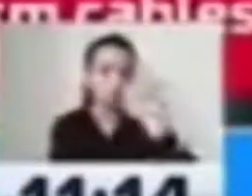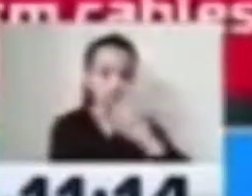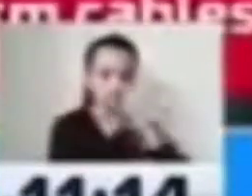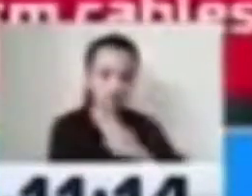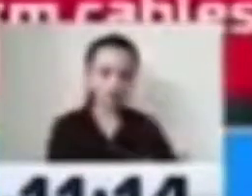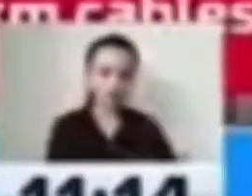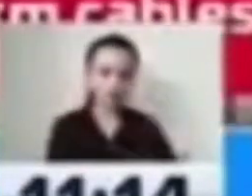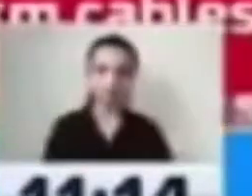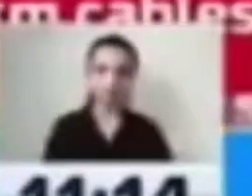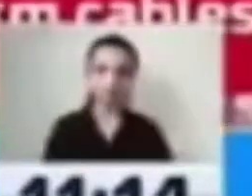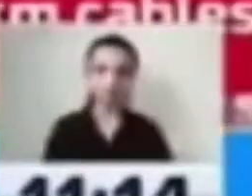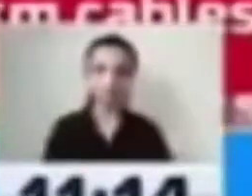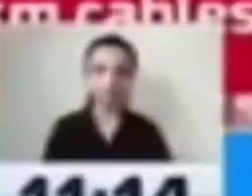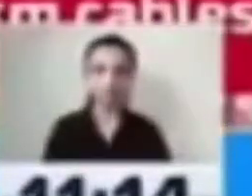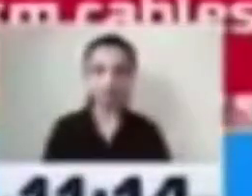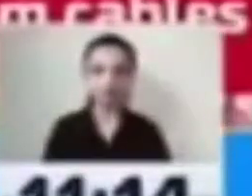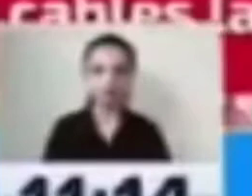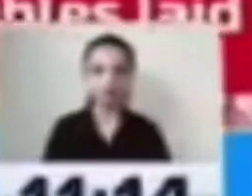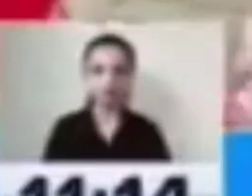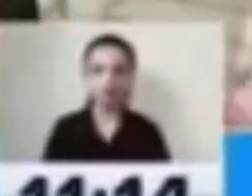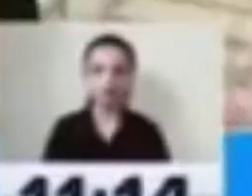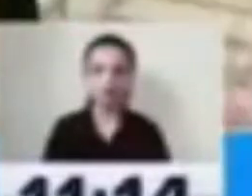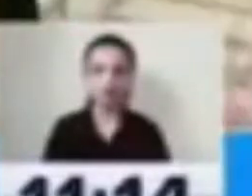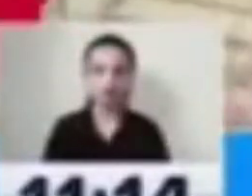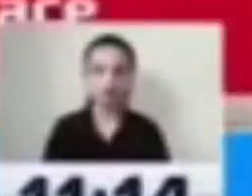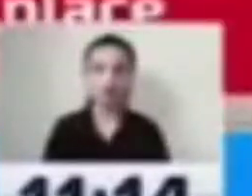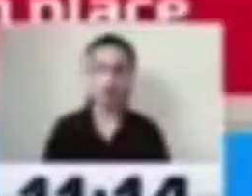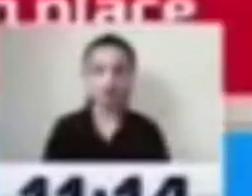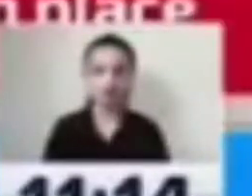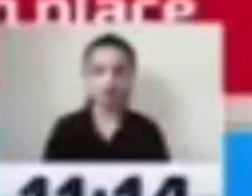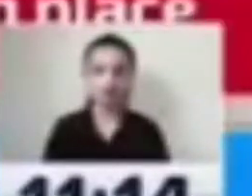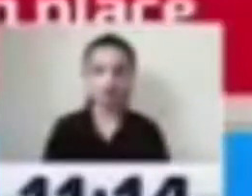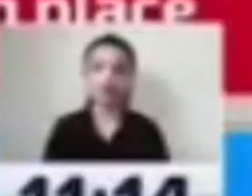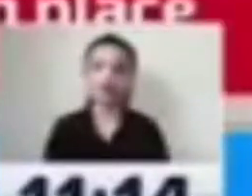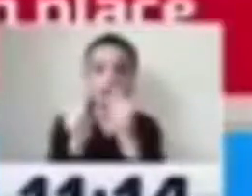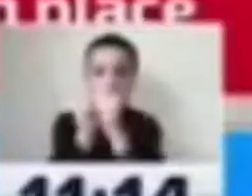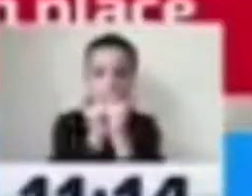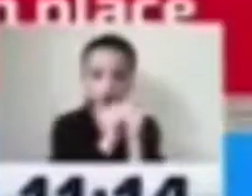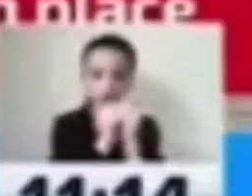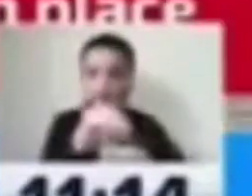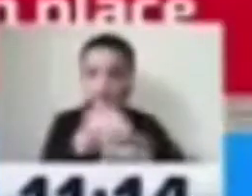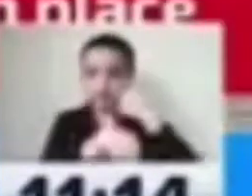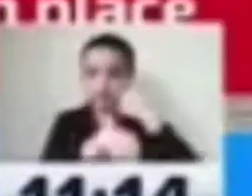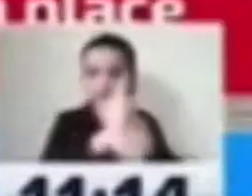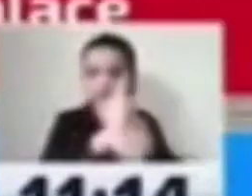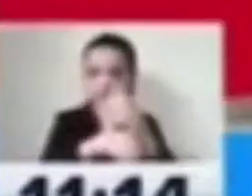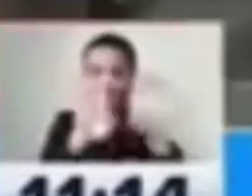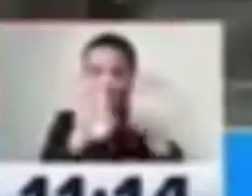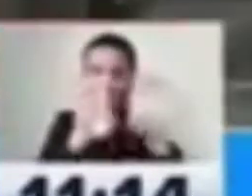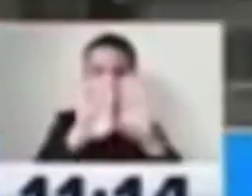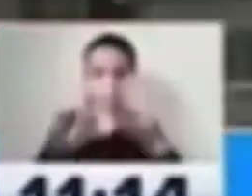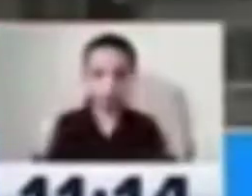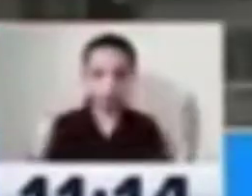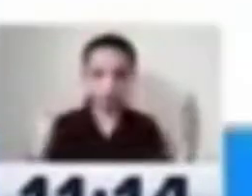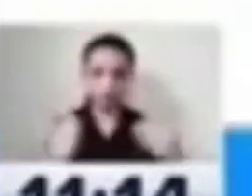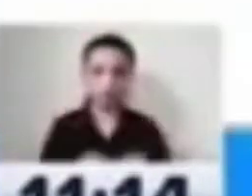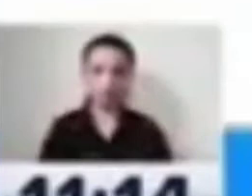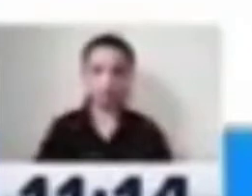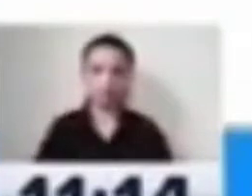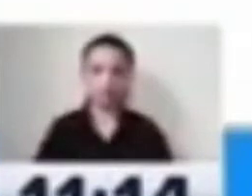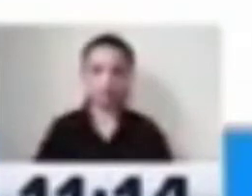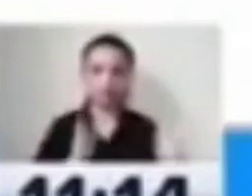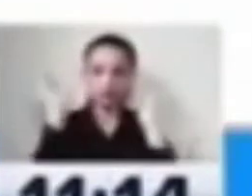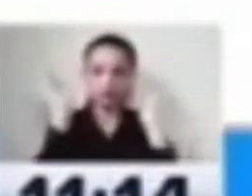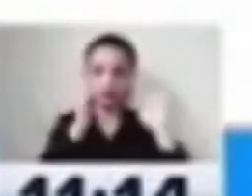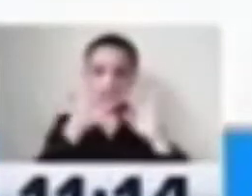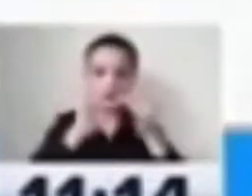is yung sa bahay. Hindi ko po nasagot yung isang tanong niyo po. Yung tanong isa is kung gaano kalawak po yung